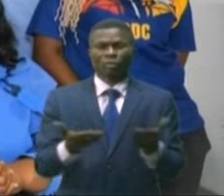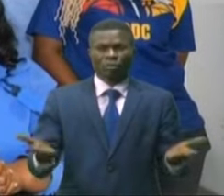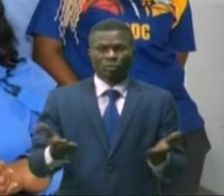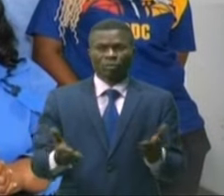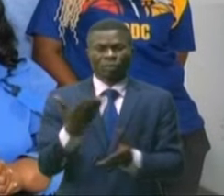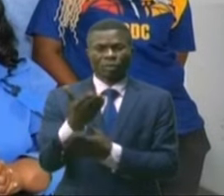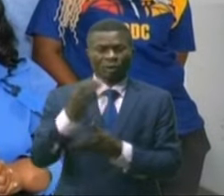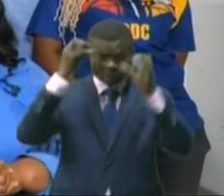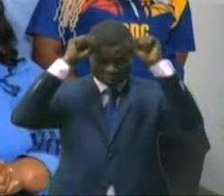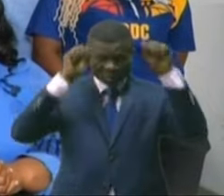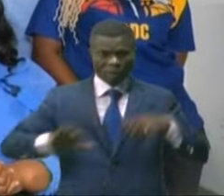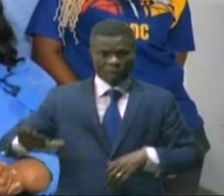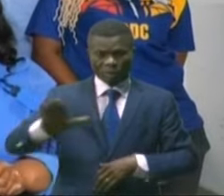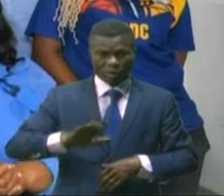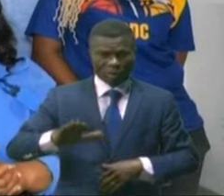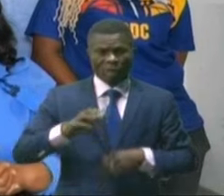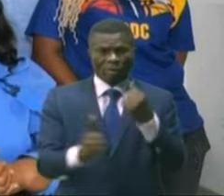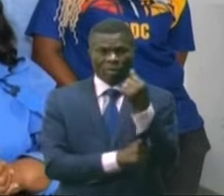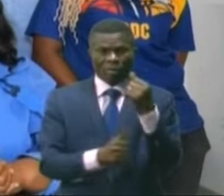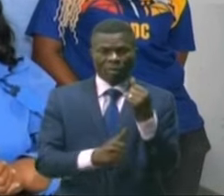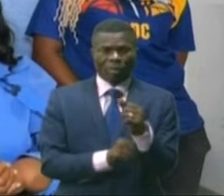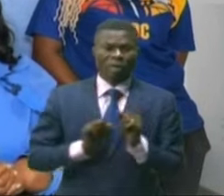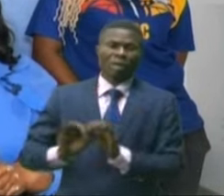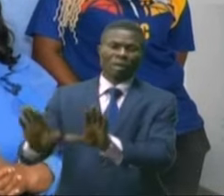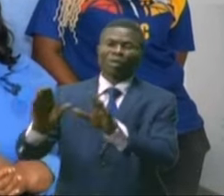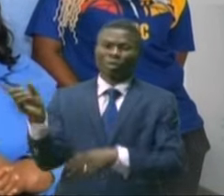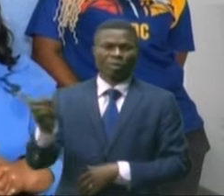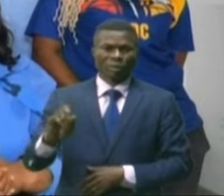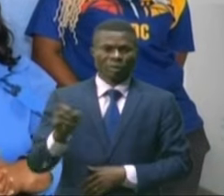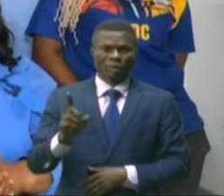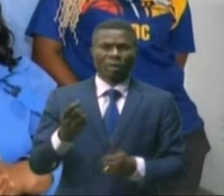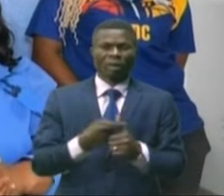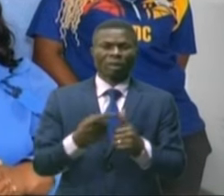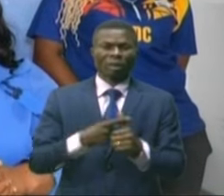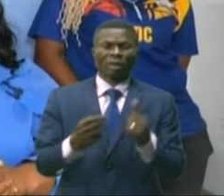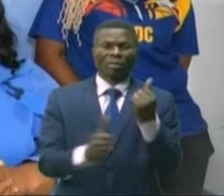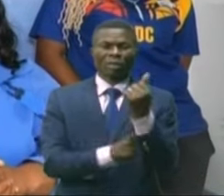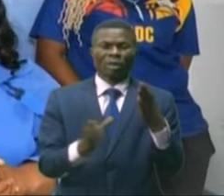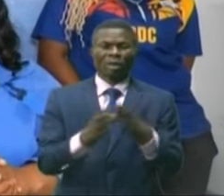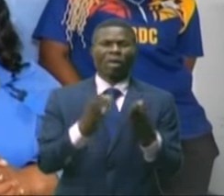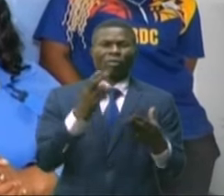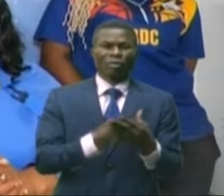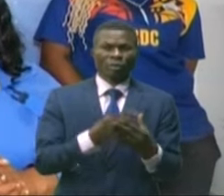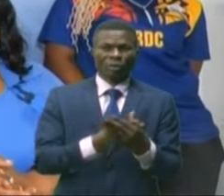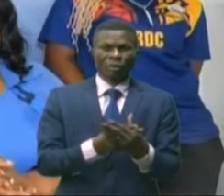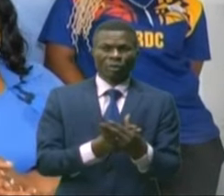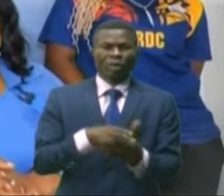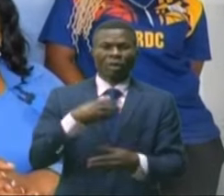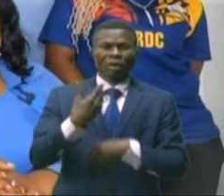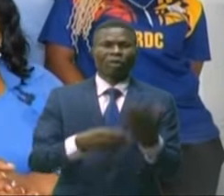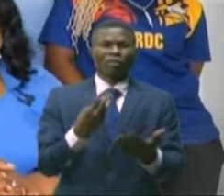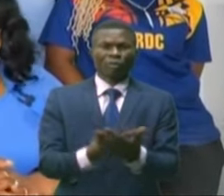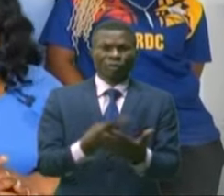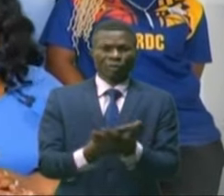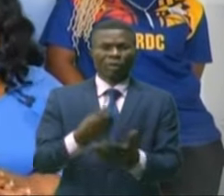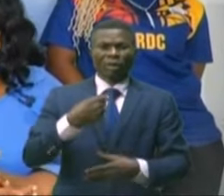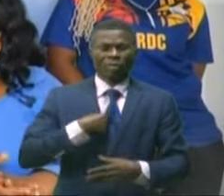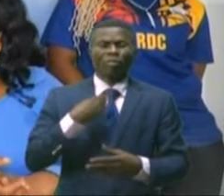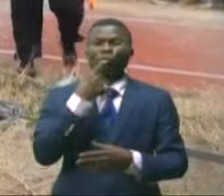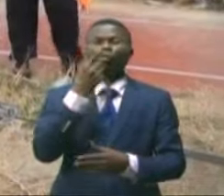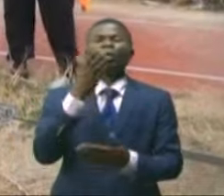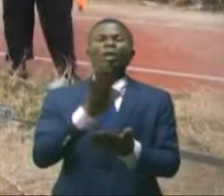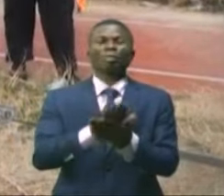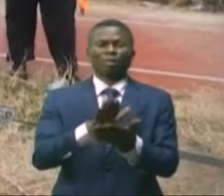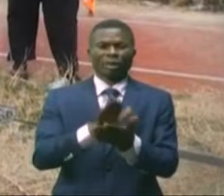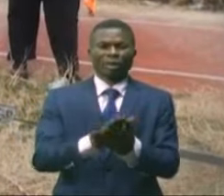la République, il ne faut pas que quelqu'un soit laissé de côté, notamment les personnes avec handicap qui font le sport. Et moi, je remercie